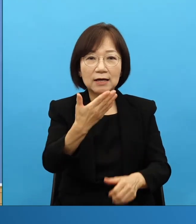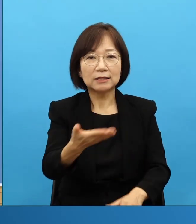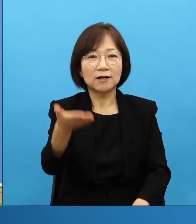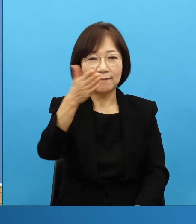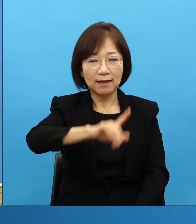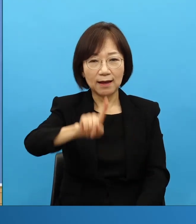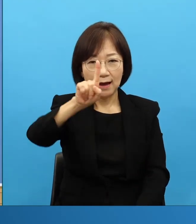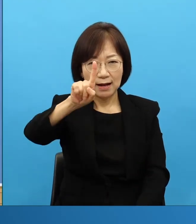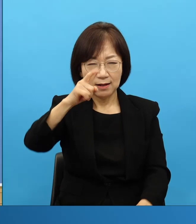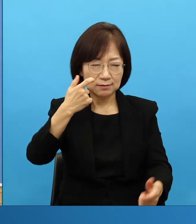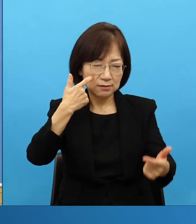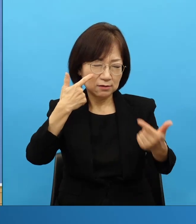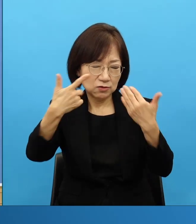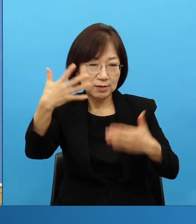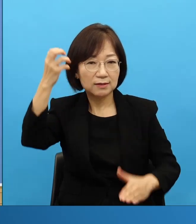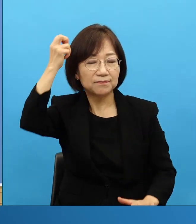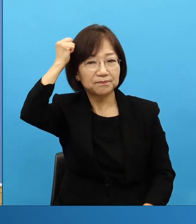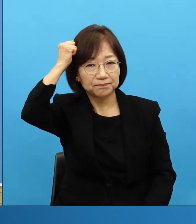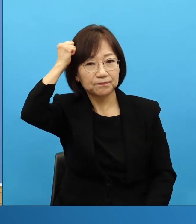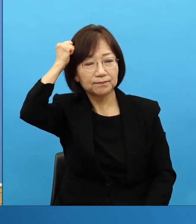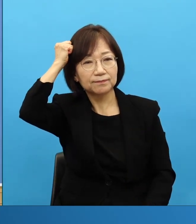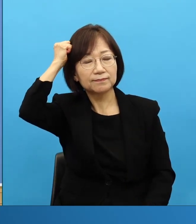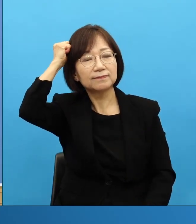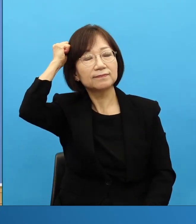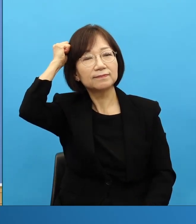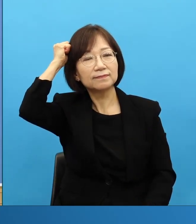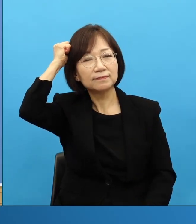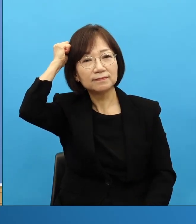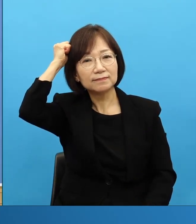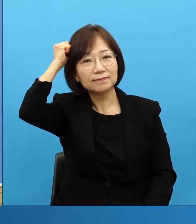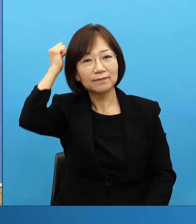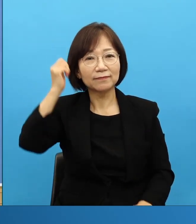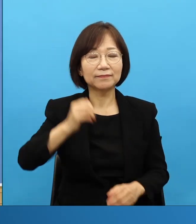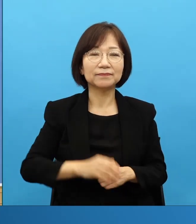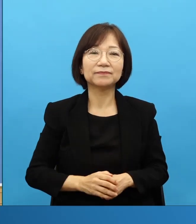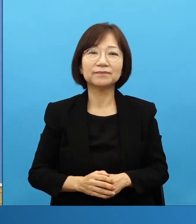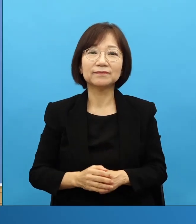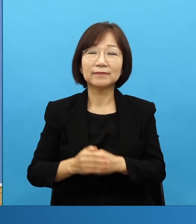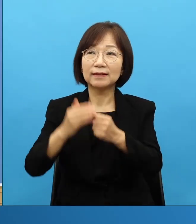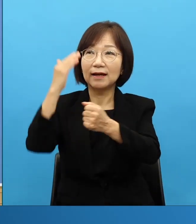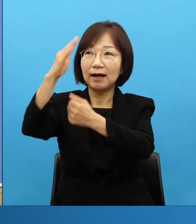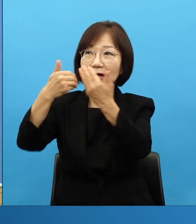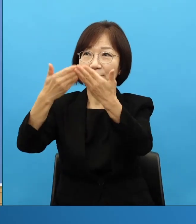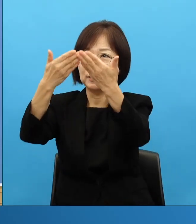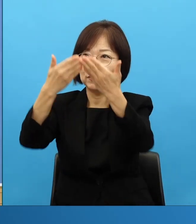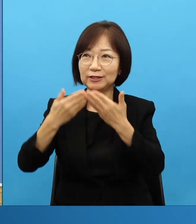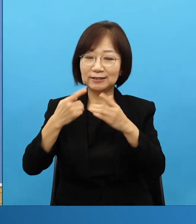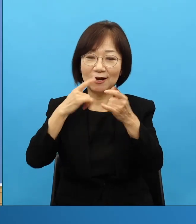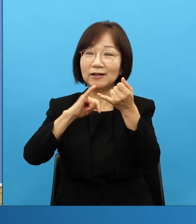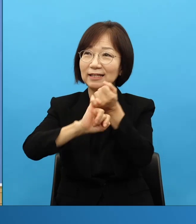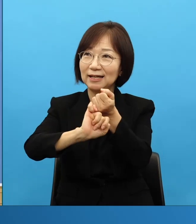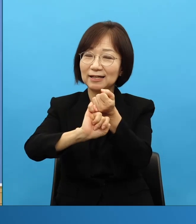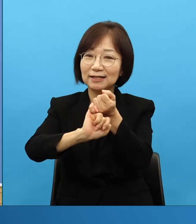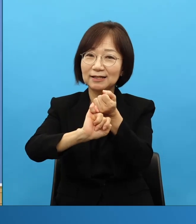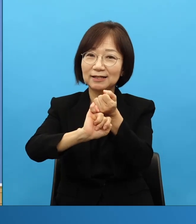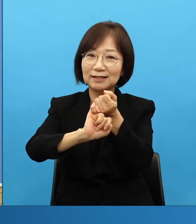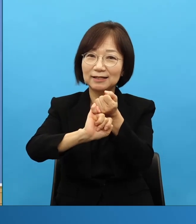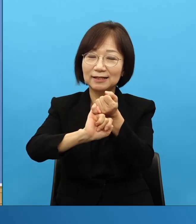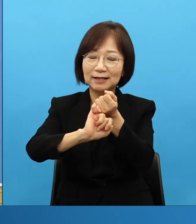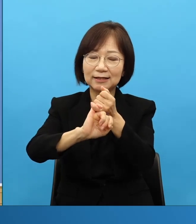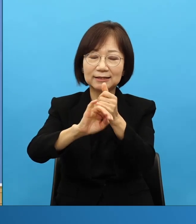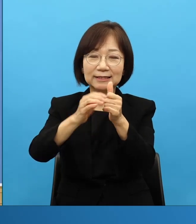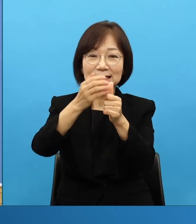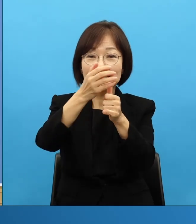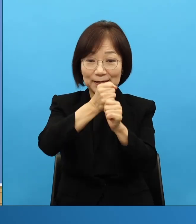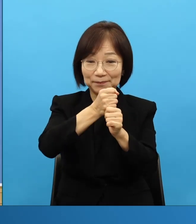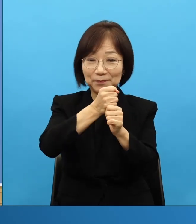And in that difficult circumstance, Joseph, he held on to one thing. 하나님이 주신 언약과 하나님을 붙잡고 기도할